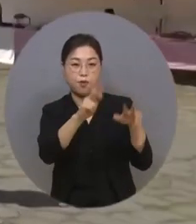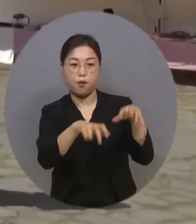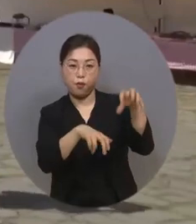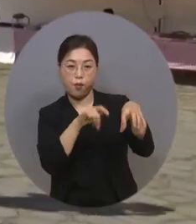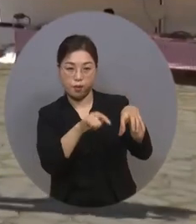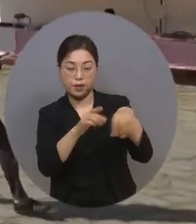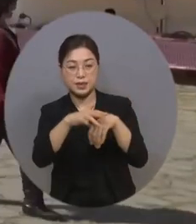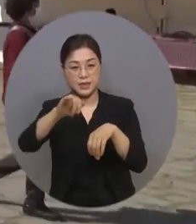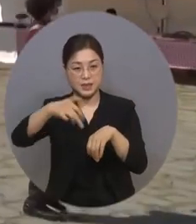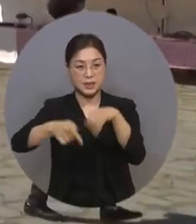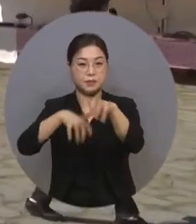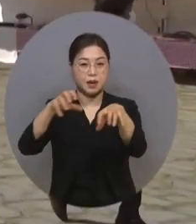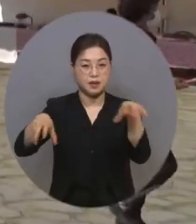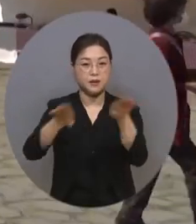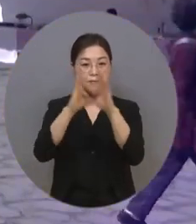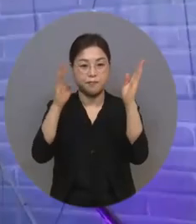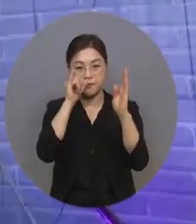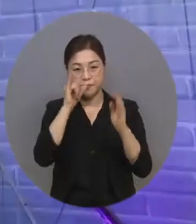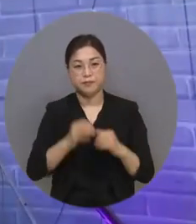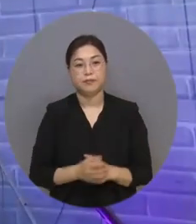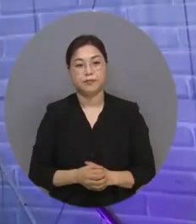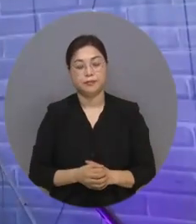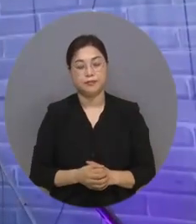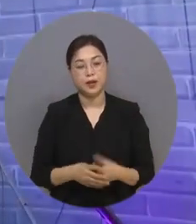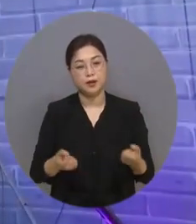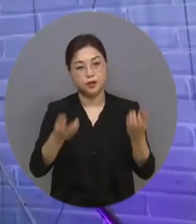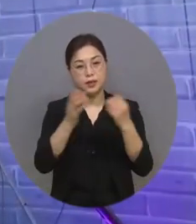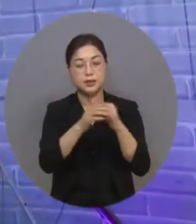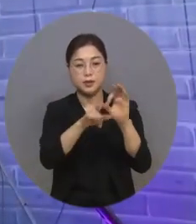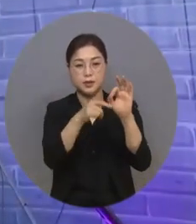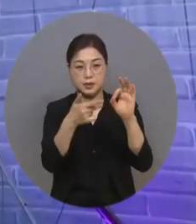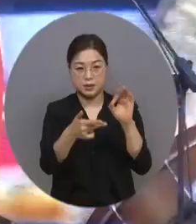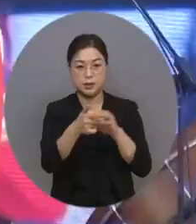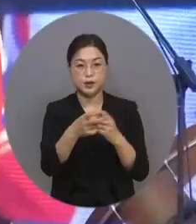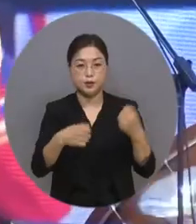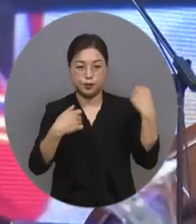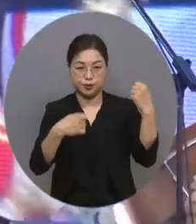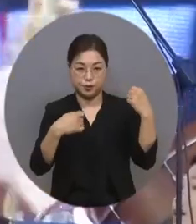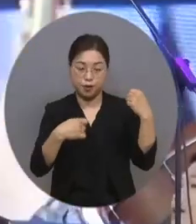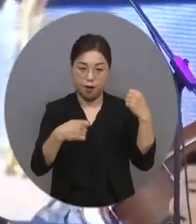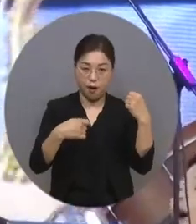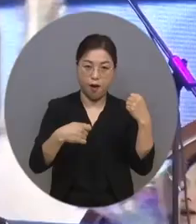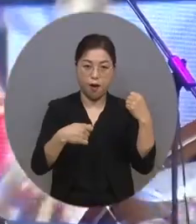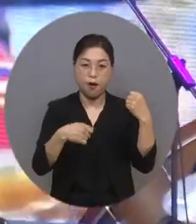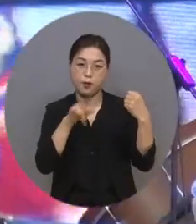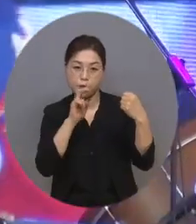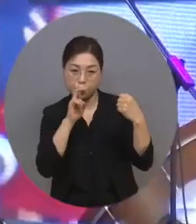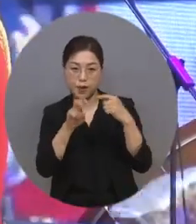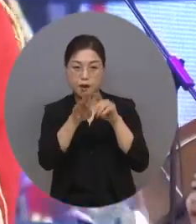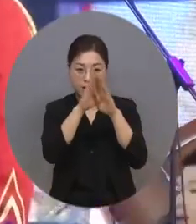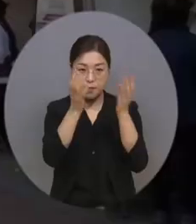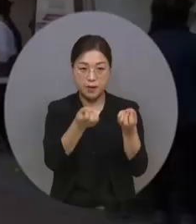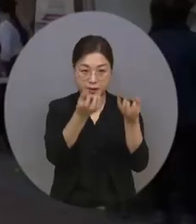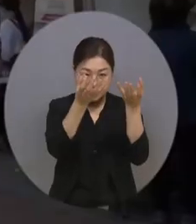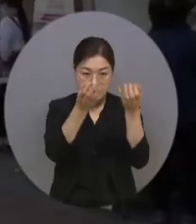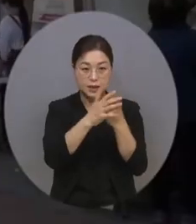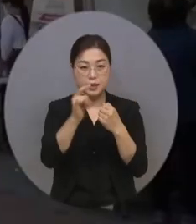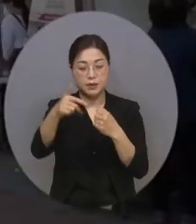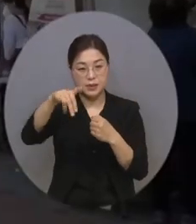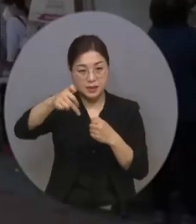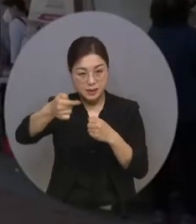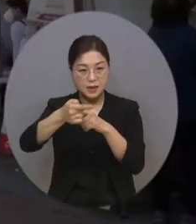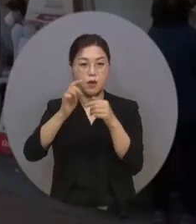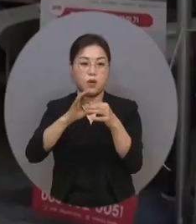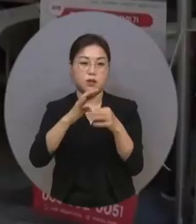임실 치즈 마을에서 열렸습니다. 축제는 10월 7일 축하 공연을 시작으로 한 개막식과 함께 치즈에 관한